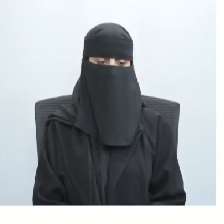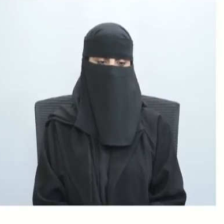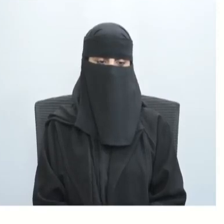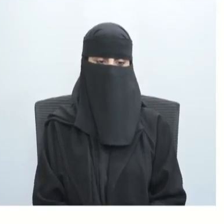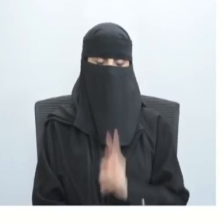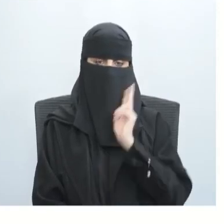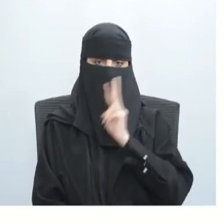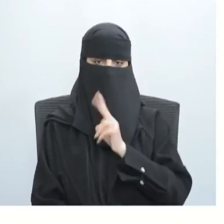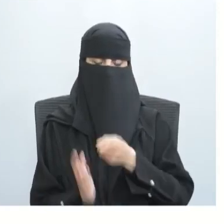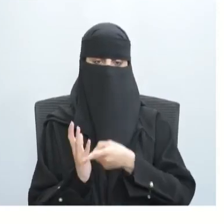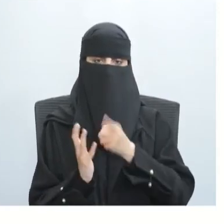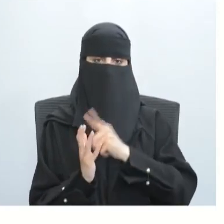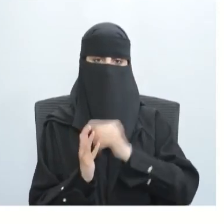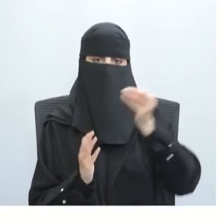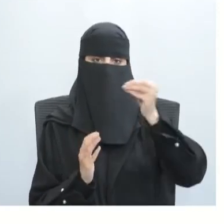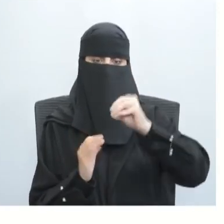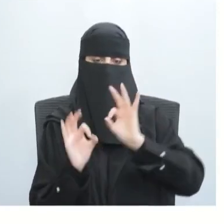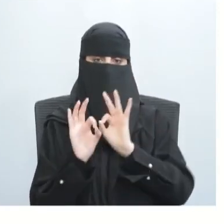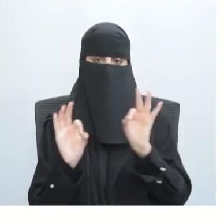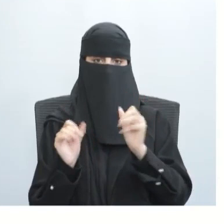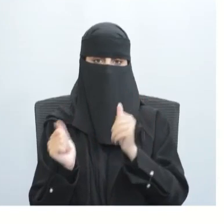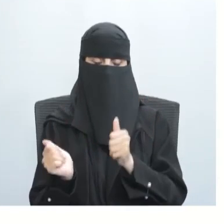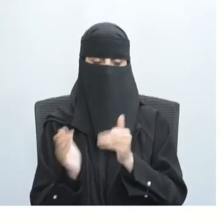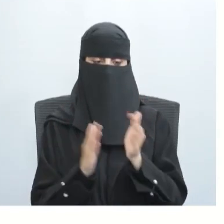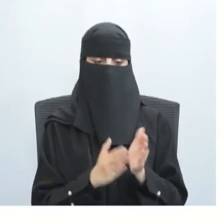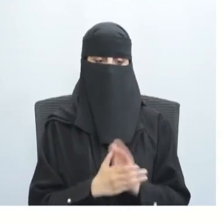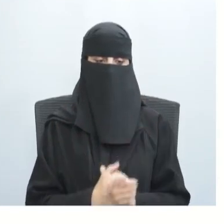الزمني نختار علامه الاضافه الى علامه الزائد